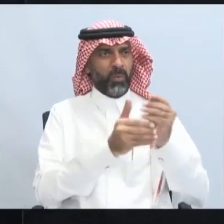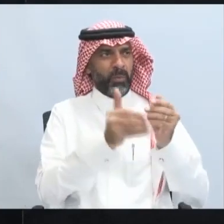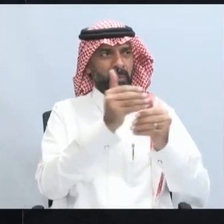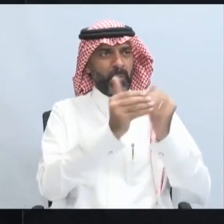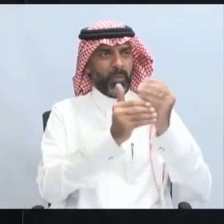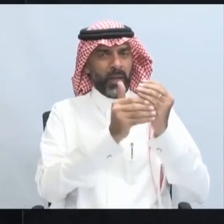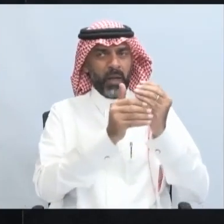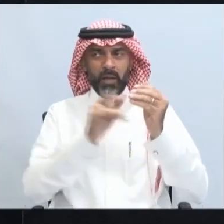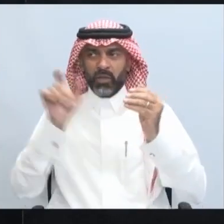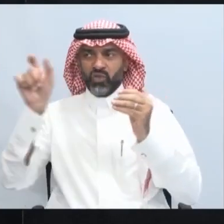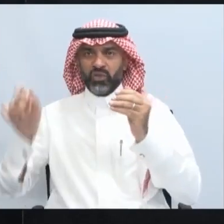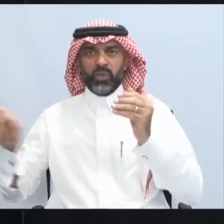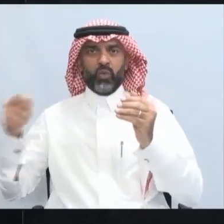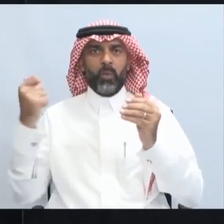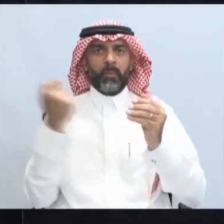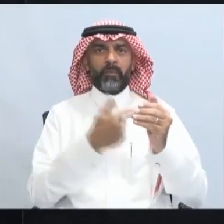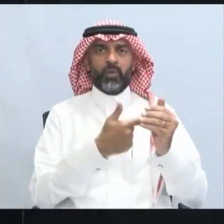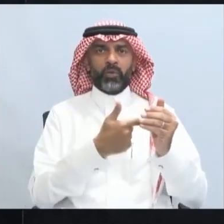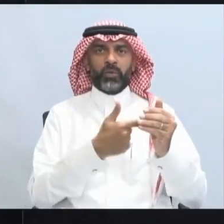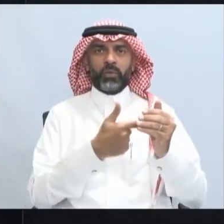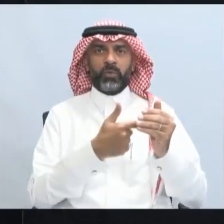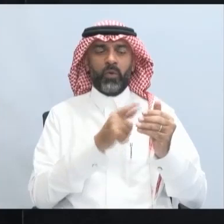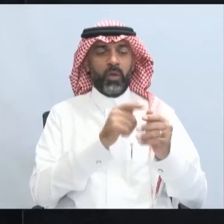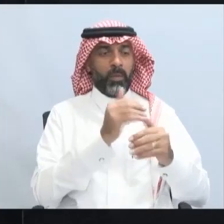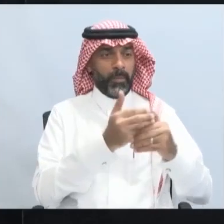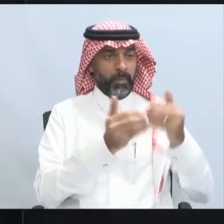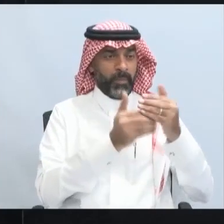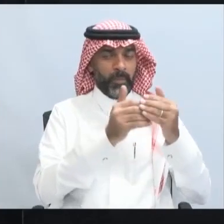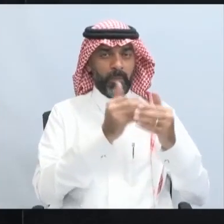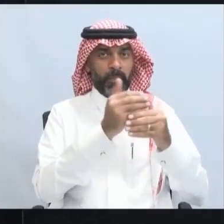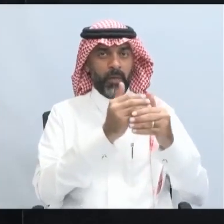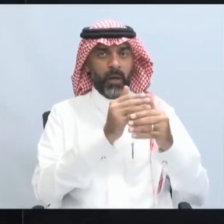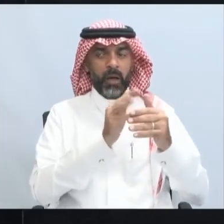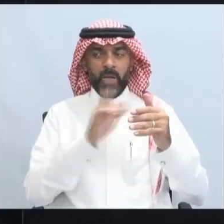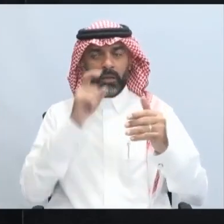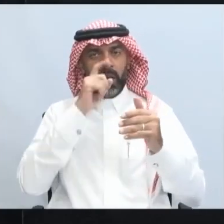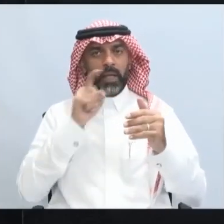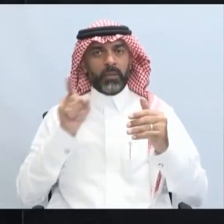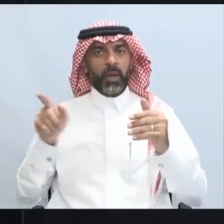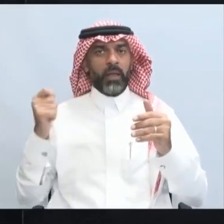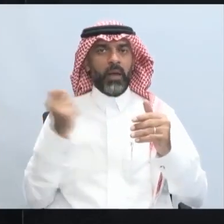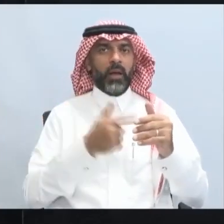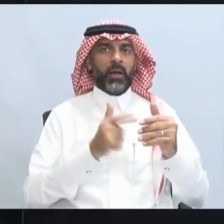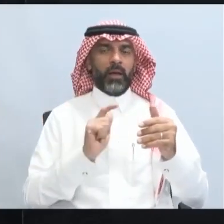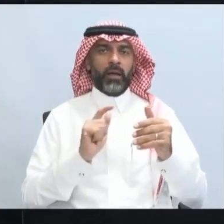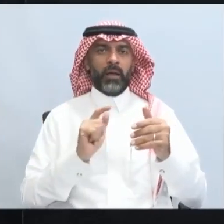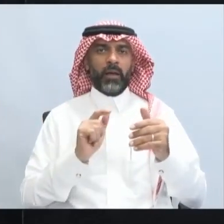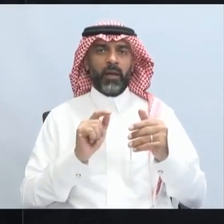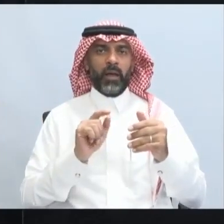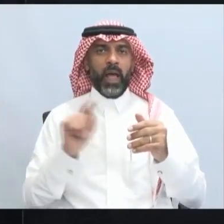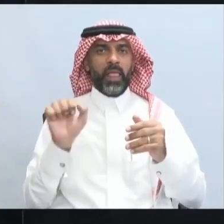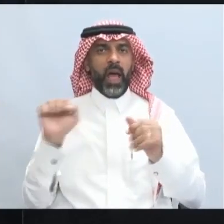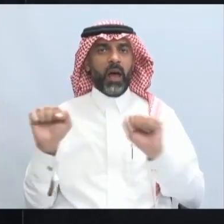عليه ان مثلا يبني بيت او غير ذلك فهنا نشا حق بين الاشخاص هذا هذه الحقوق